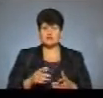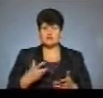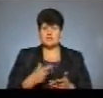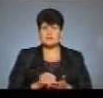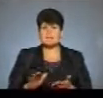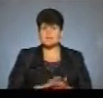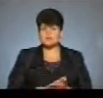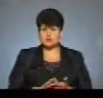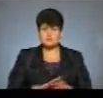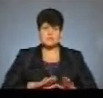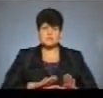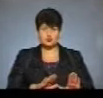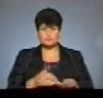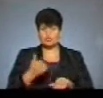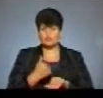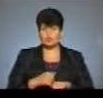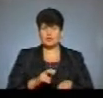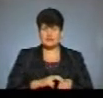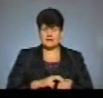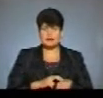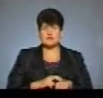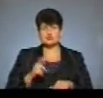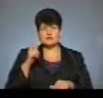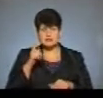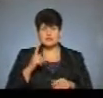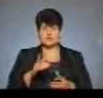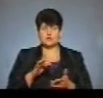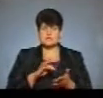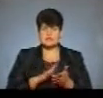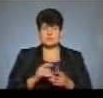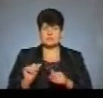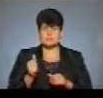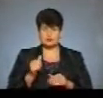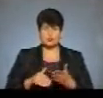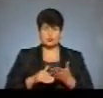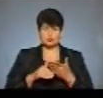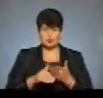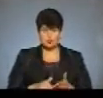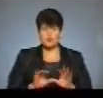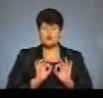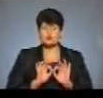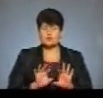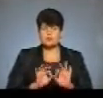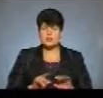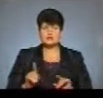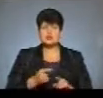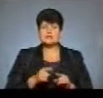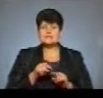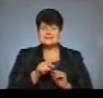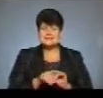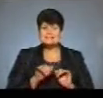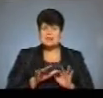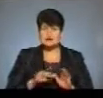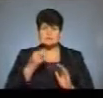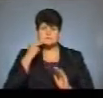Заступник головного лікаря Чортківського центру первинної медико-санітарної допомоги Наталя Ружницька розповіла, такі заходи